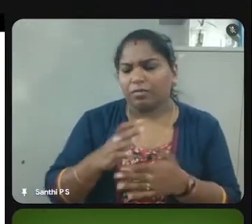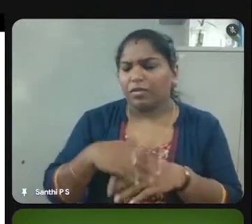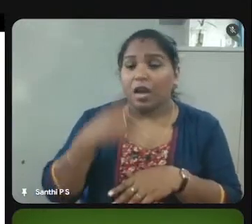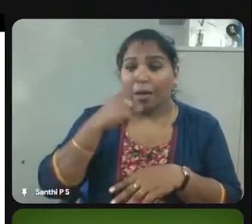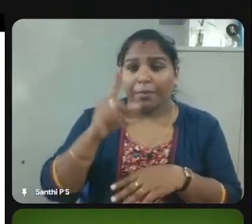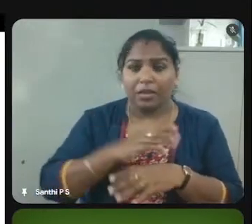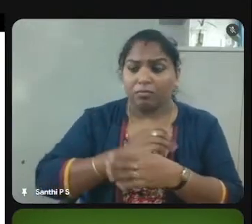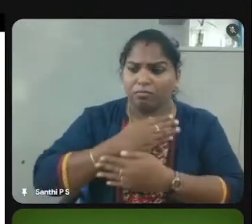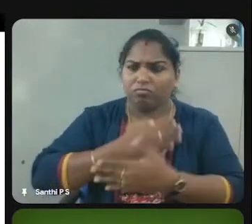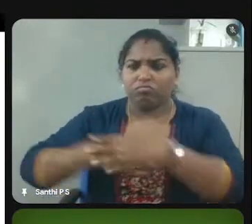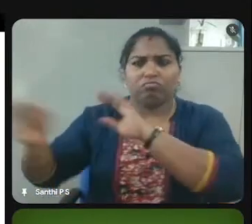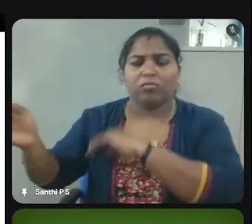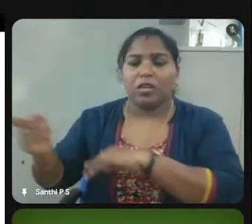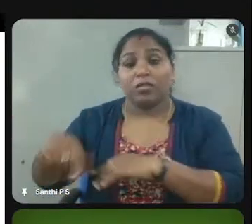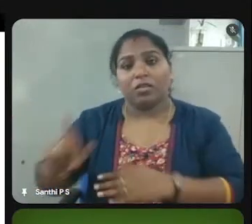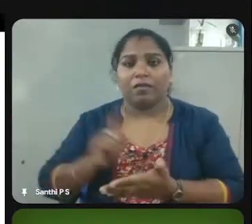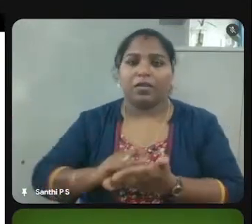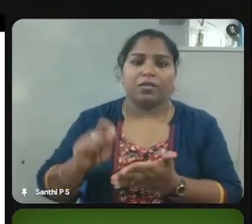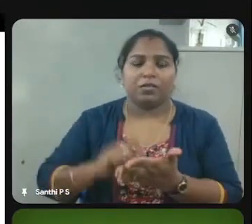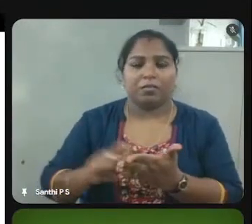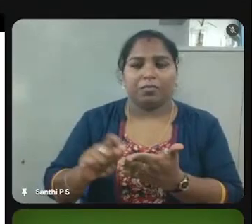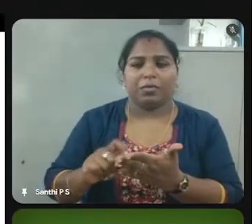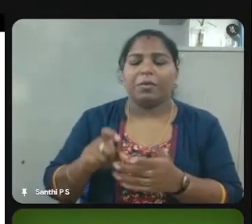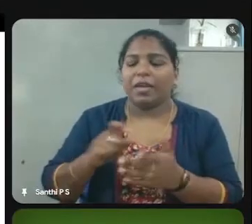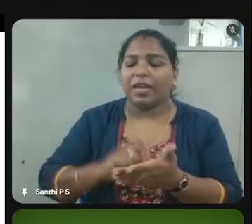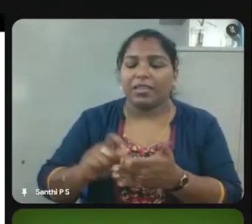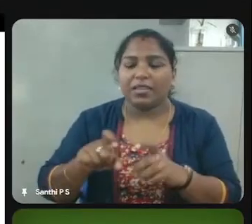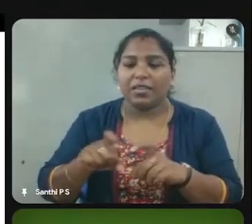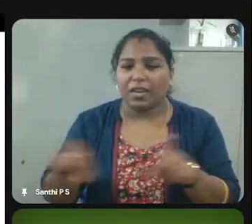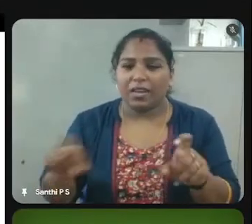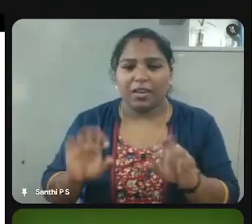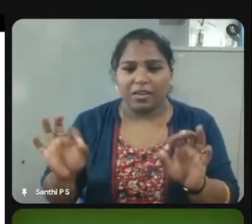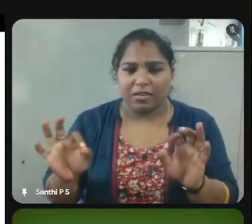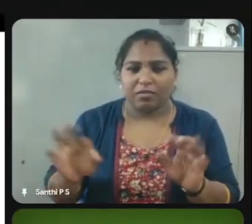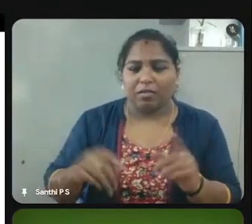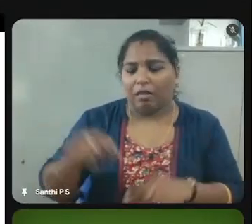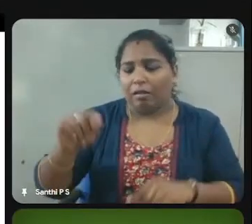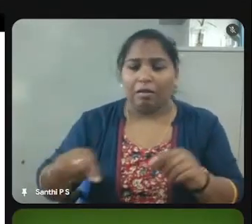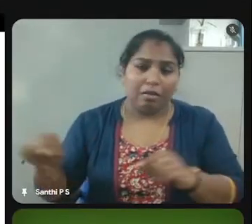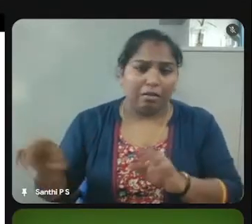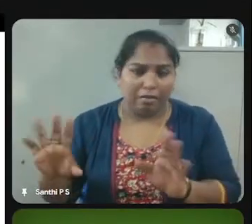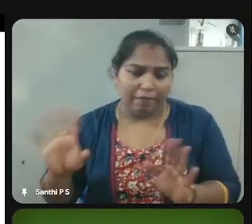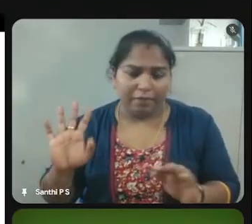മാറ്റിയിട്ട് അവളെ എഴുതുന്ന വെച്ചാൽ പ്രോപ്പർ അല്ല, കറക്റ്റ് ആയിട്ടുള്ള ലെവലിലല്ല എഴുതുന്നത്. ഓക്കെ.